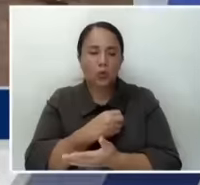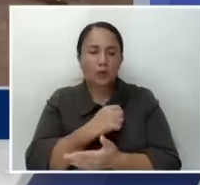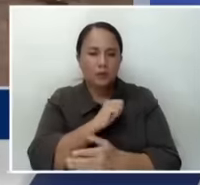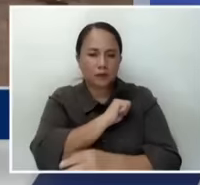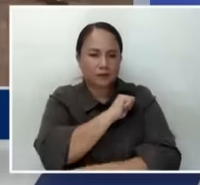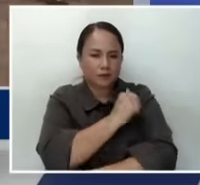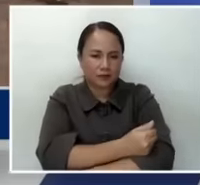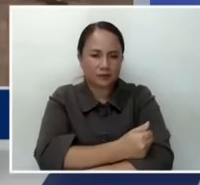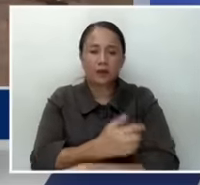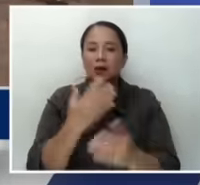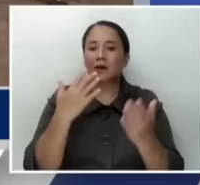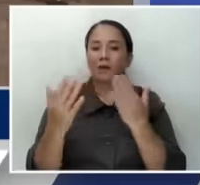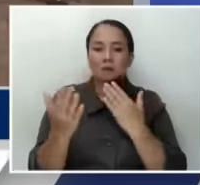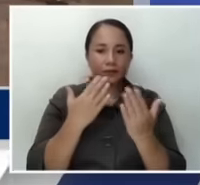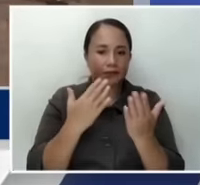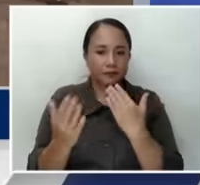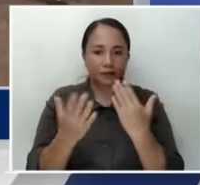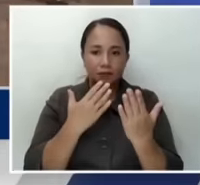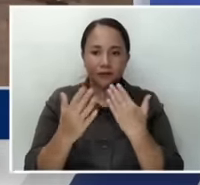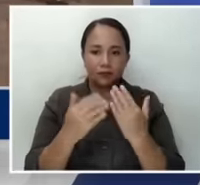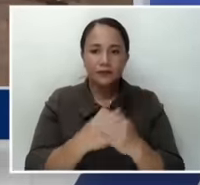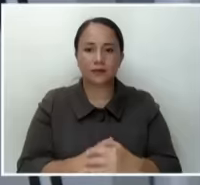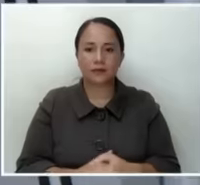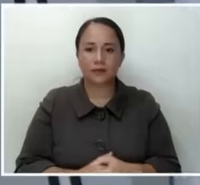Maraming salamat, Adrian Ayalin.